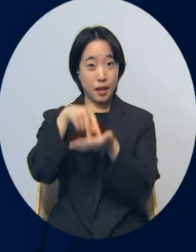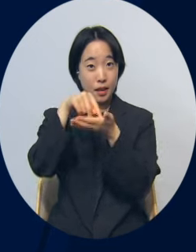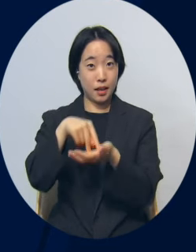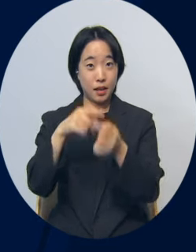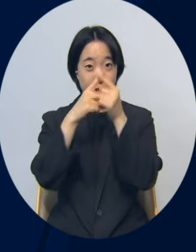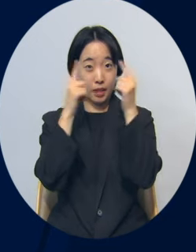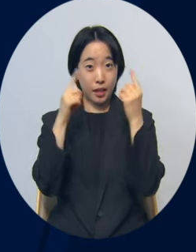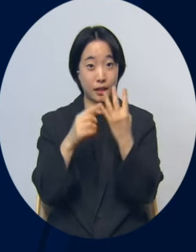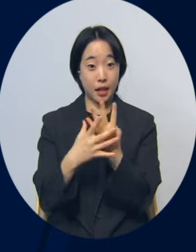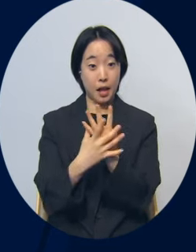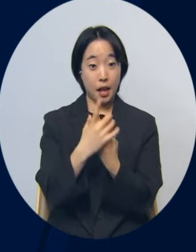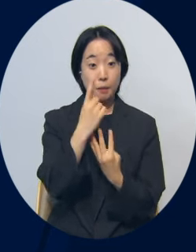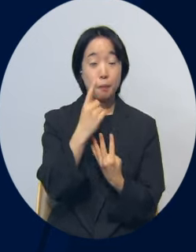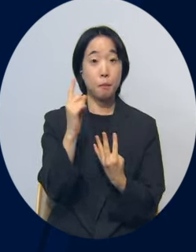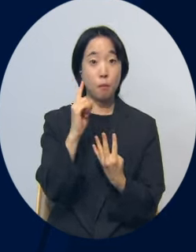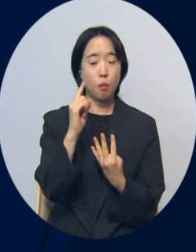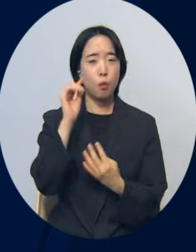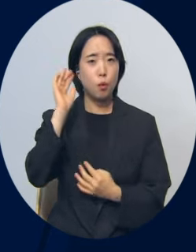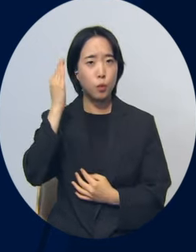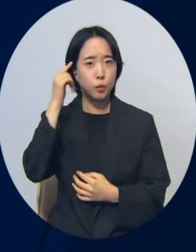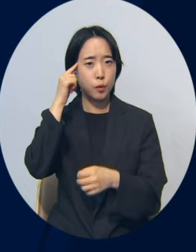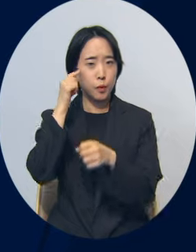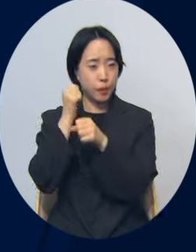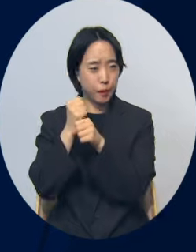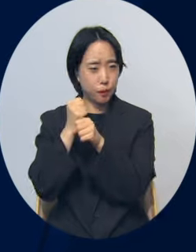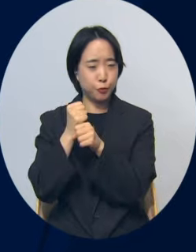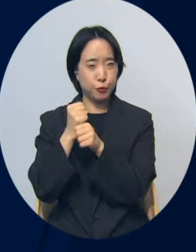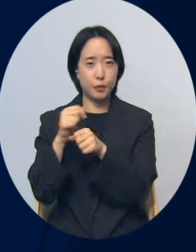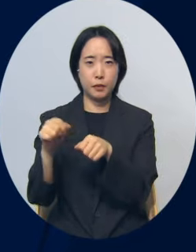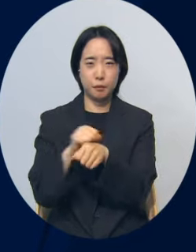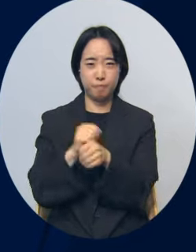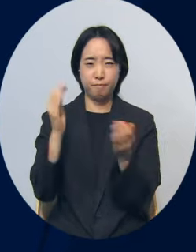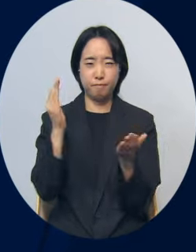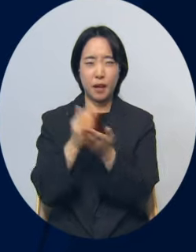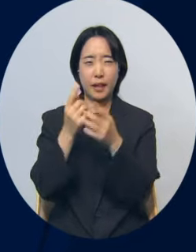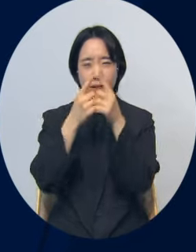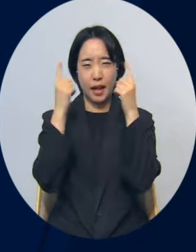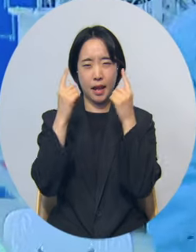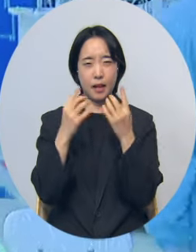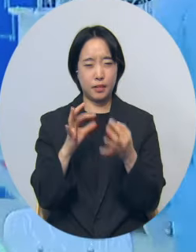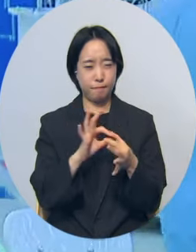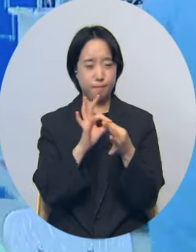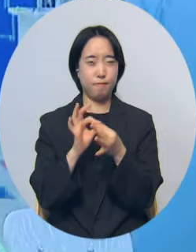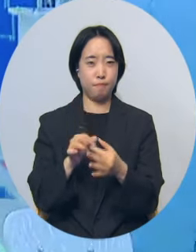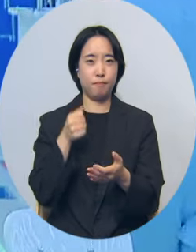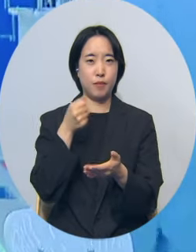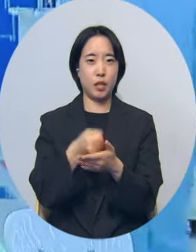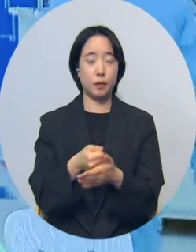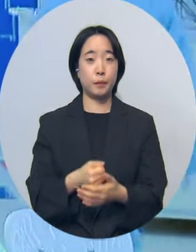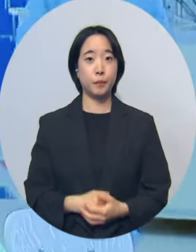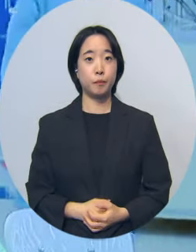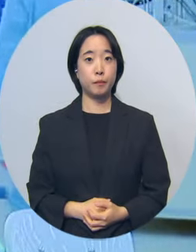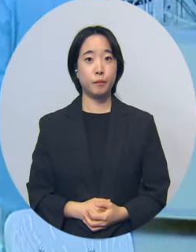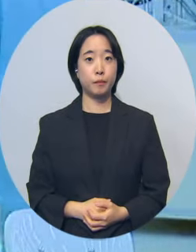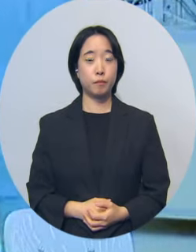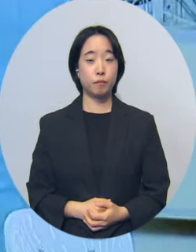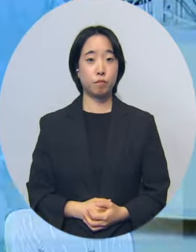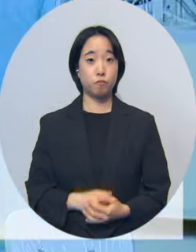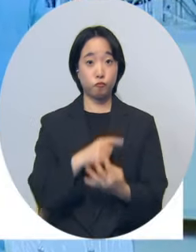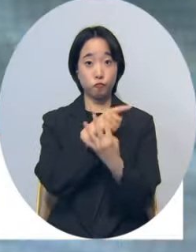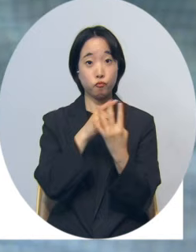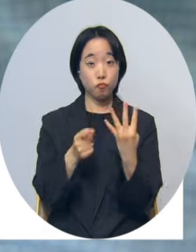최근 산업계 수요가 높아지고 있는 R&D 인력 특성화 대학을 연합으로 꾸리게 됩니다. 이들 대학은 5개